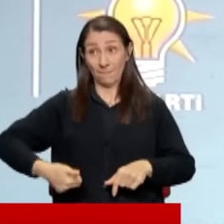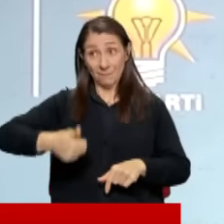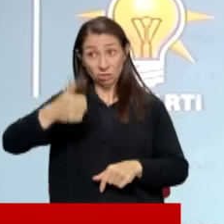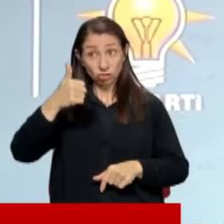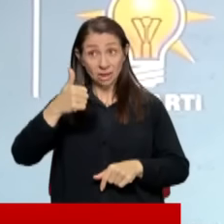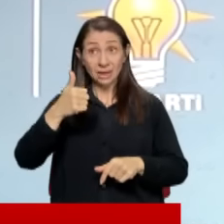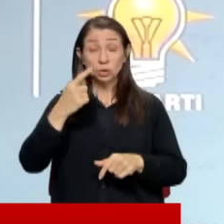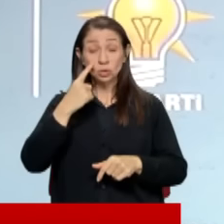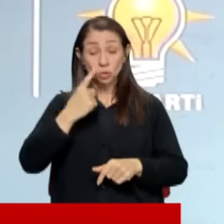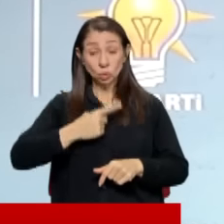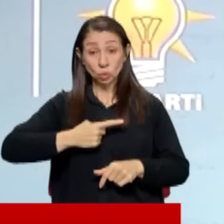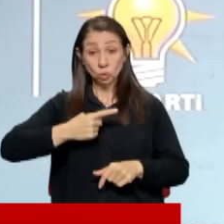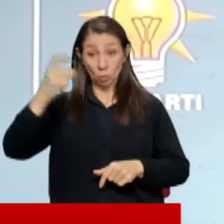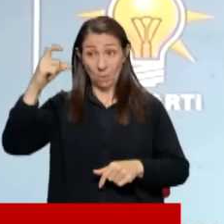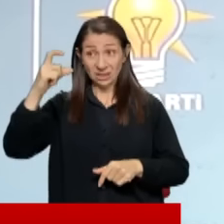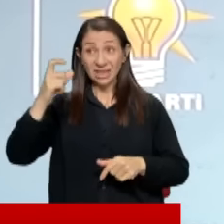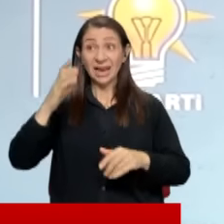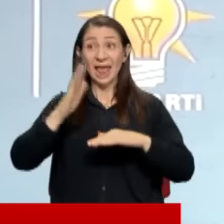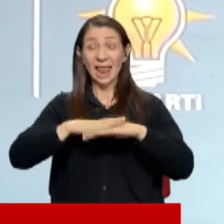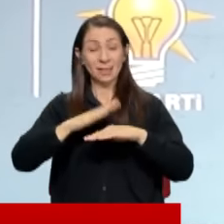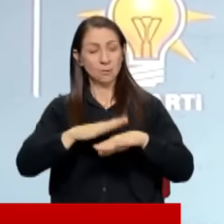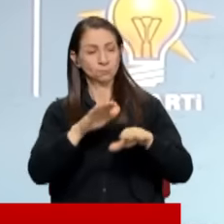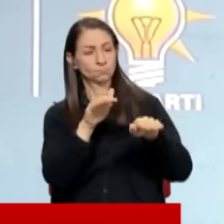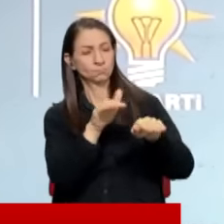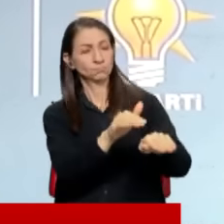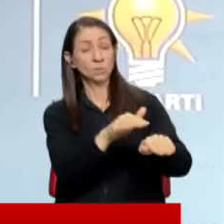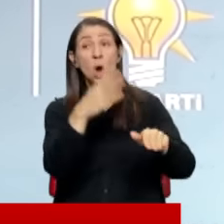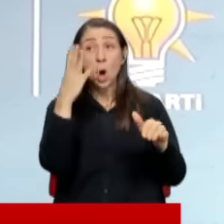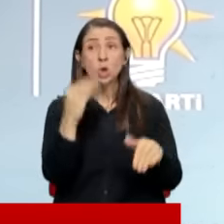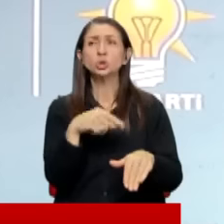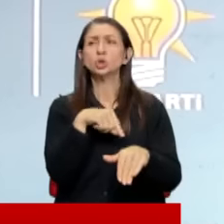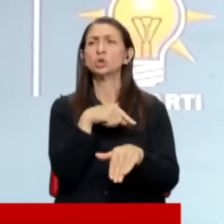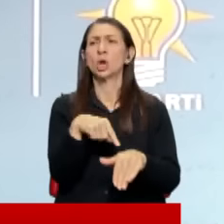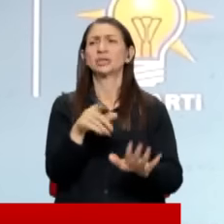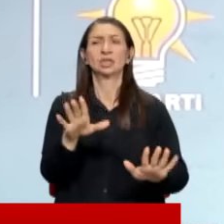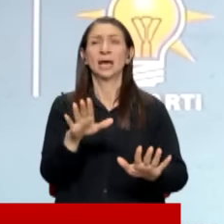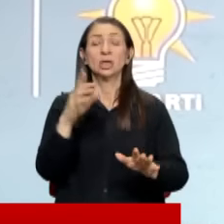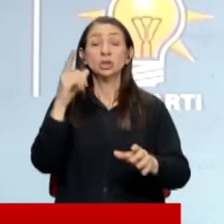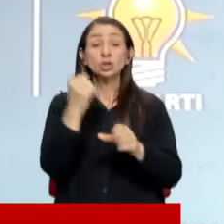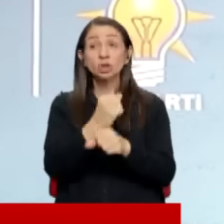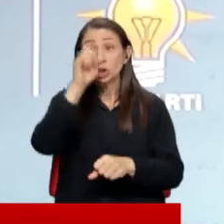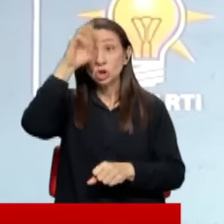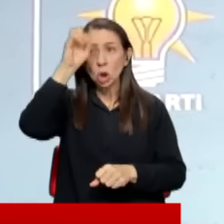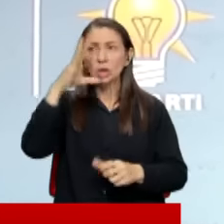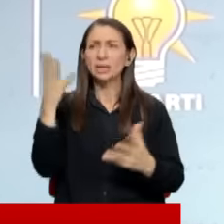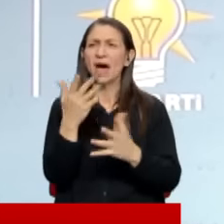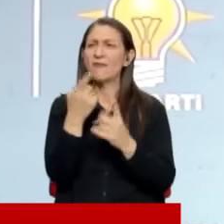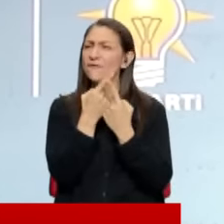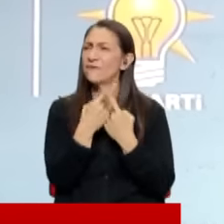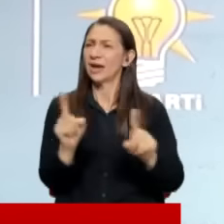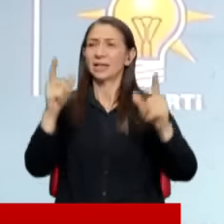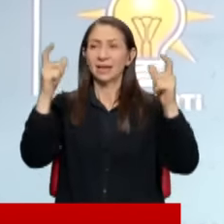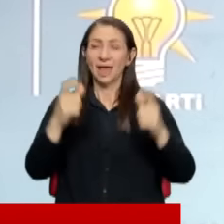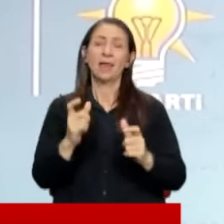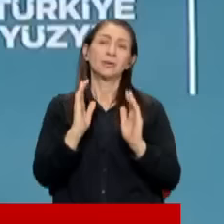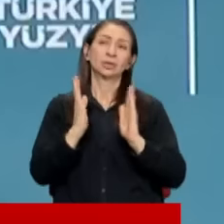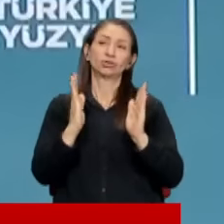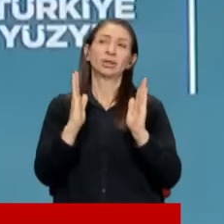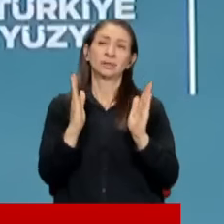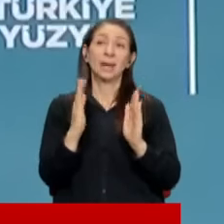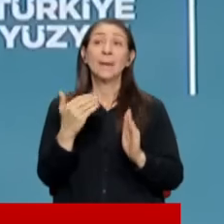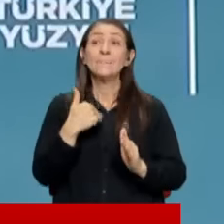başkanı Cumhurbaşkanı'nın eli üzerinde olduğu sürece Zonguldak çok daha farklı yere